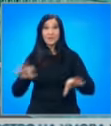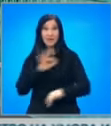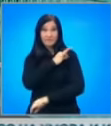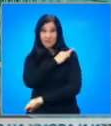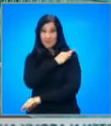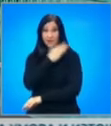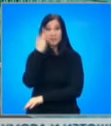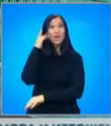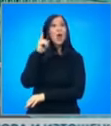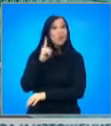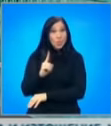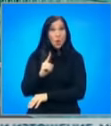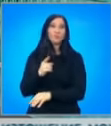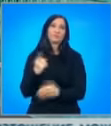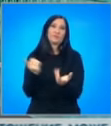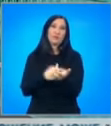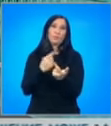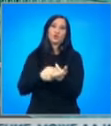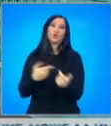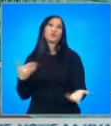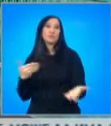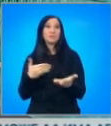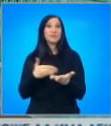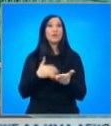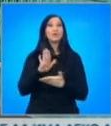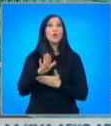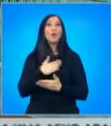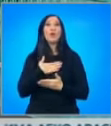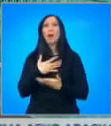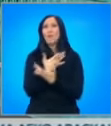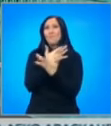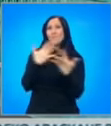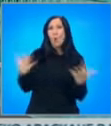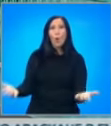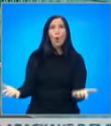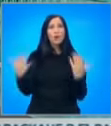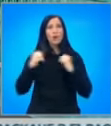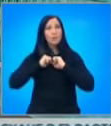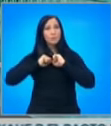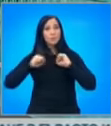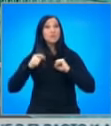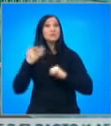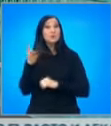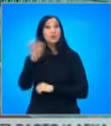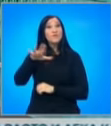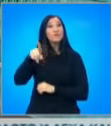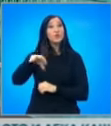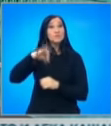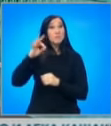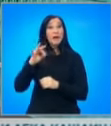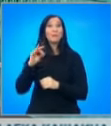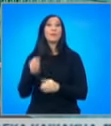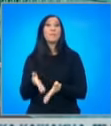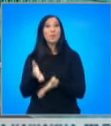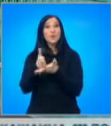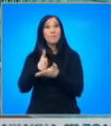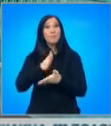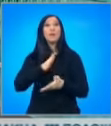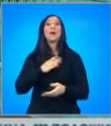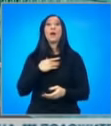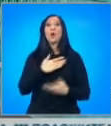ваксините в страната, но пък все по-често срещу него има многохилядни протести. На този фон той избра да застане плътно зад любимеца